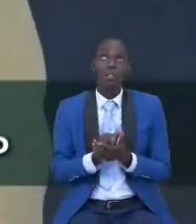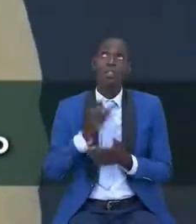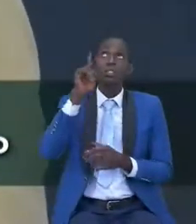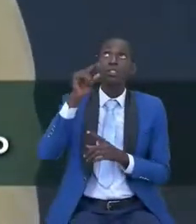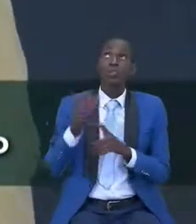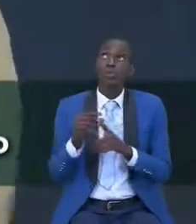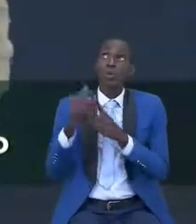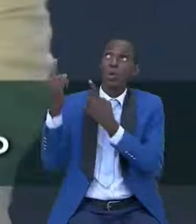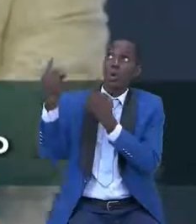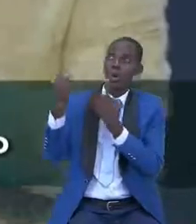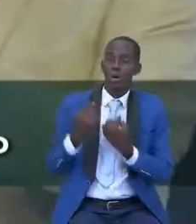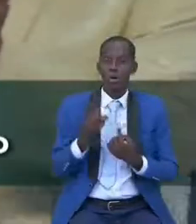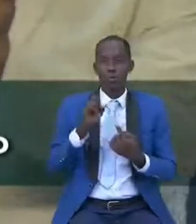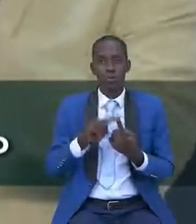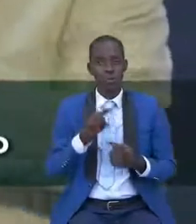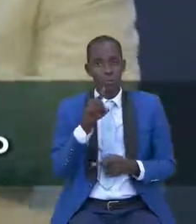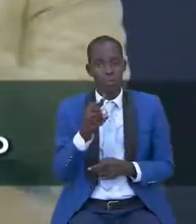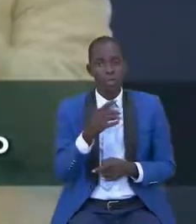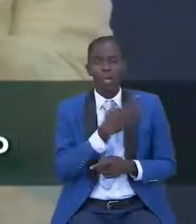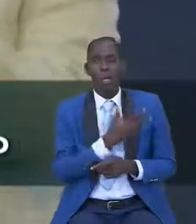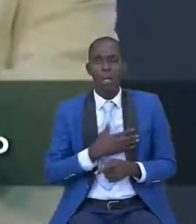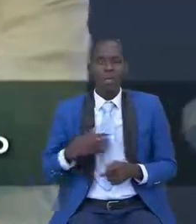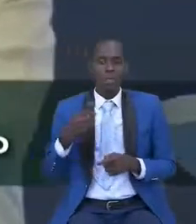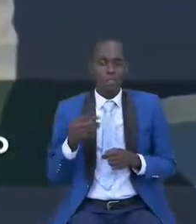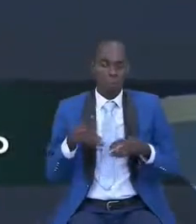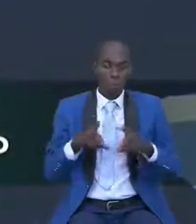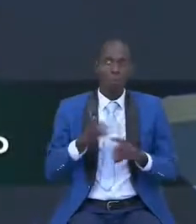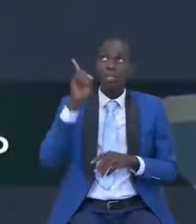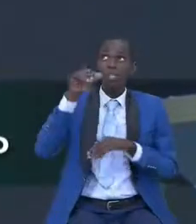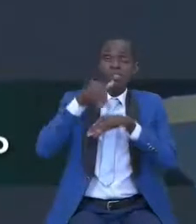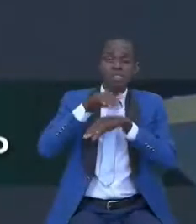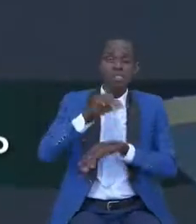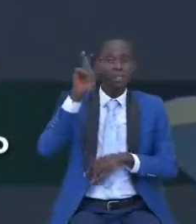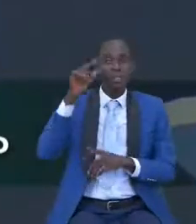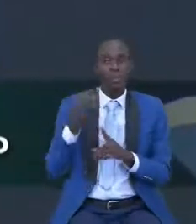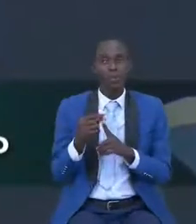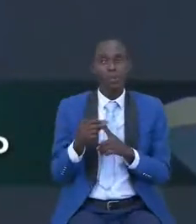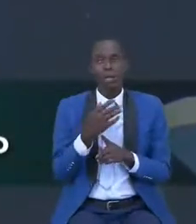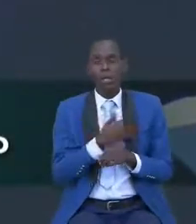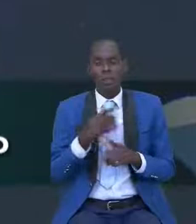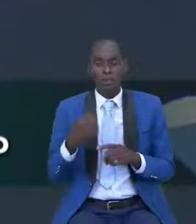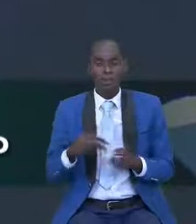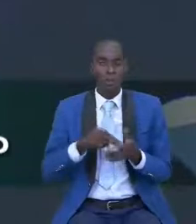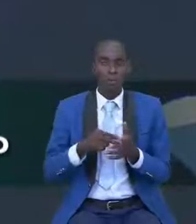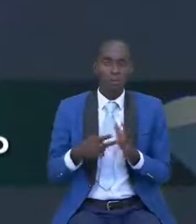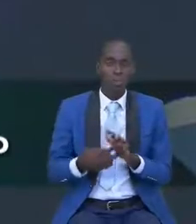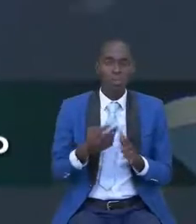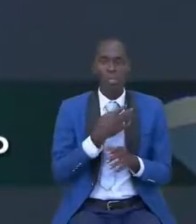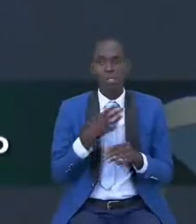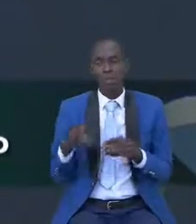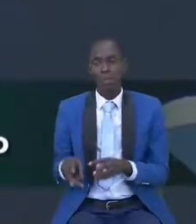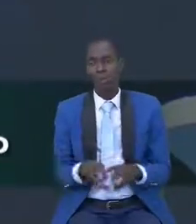Quand tu sais que sa parole te parvient, et tel qu'il envoie sa